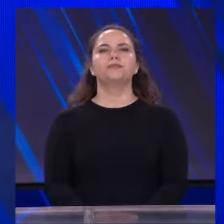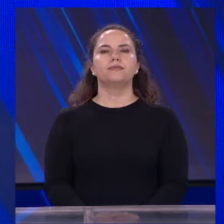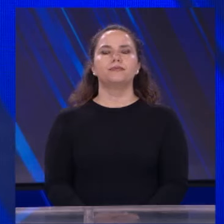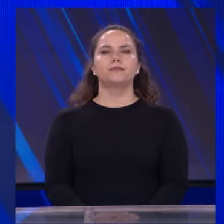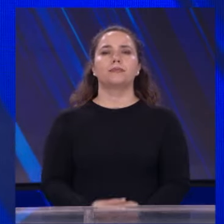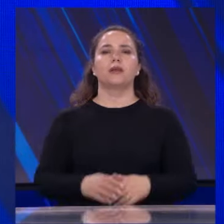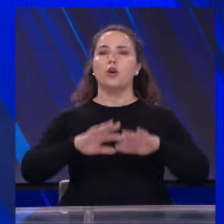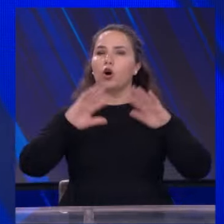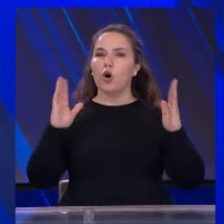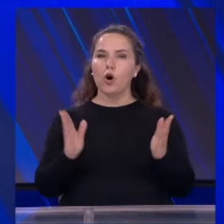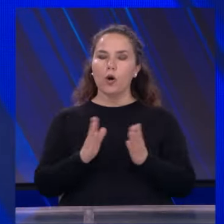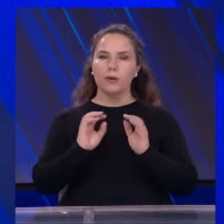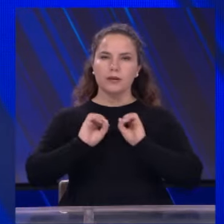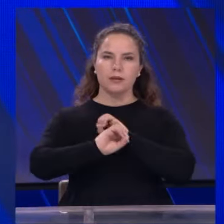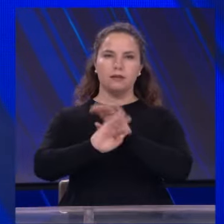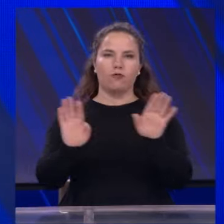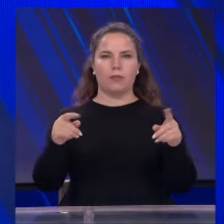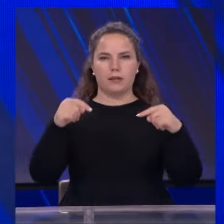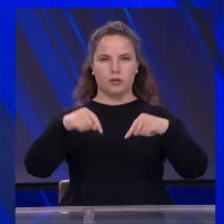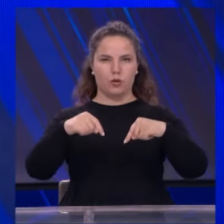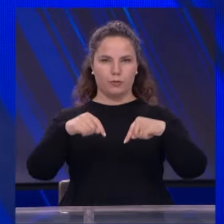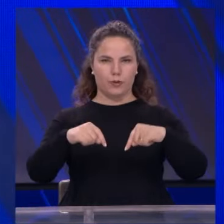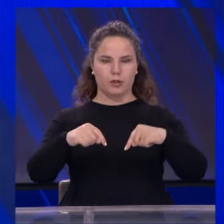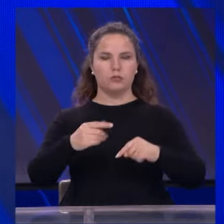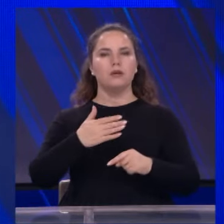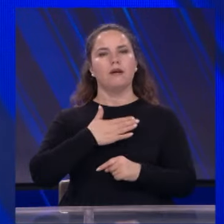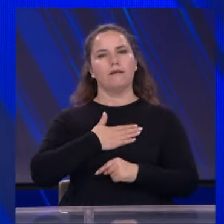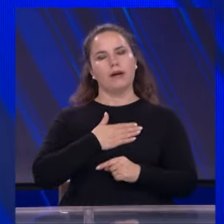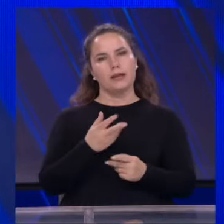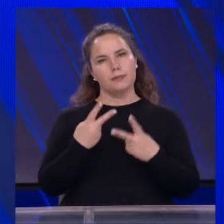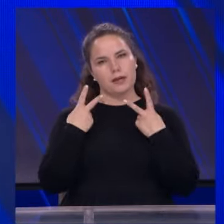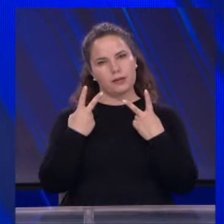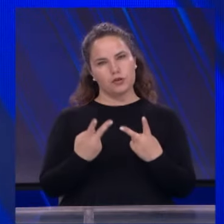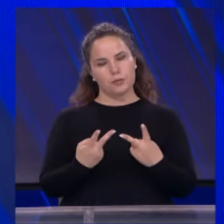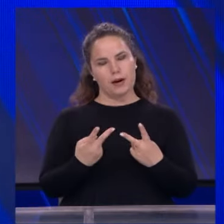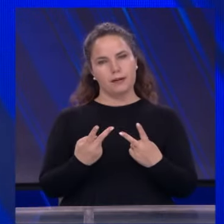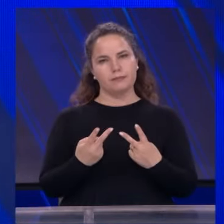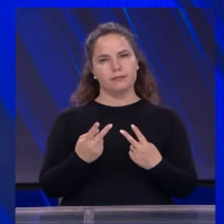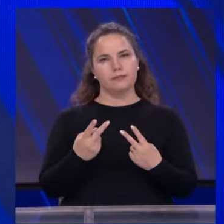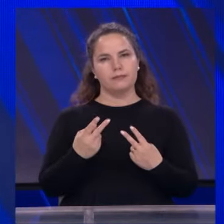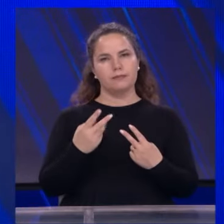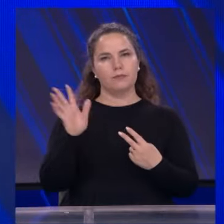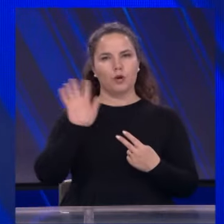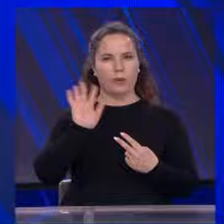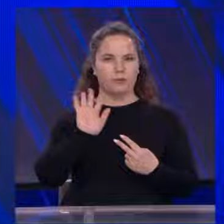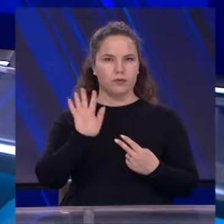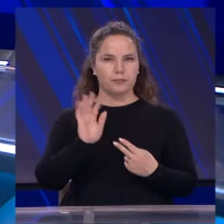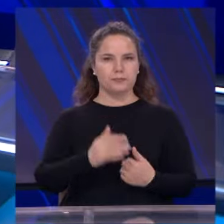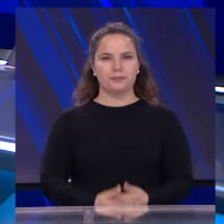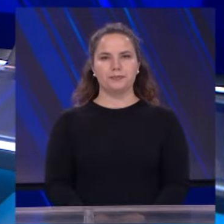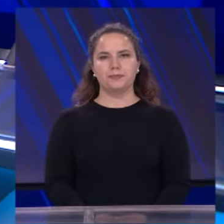Kjo ishte gjithçka e përgatitur edhe për këtë edicion informativ. Ju falenderoj për vëmendjen tuaj. Bashkë ndahemi këtu.